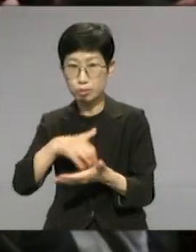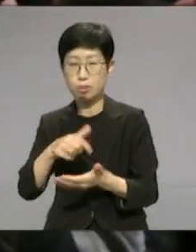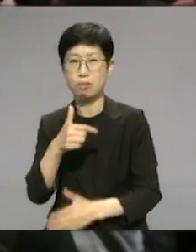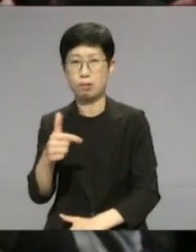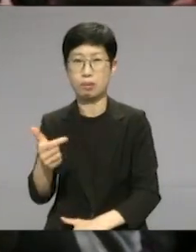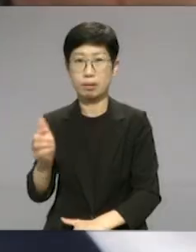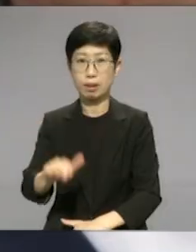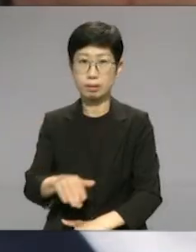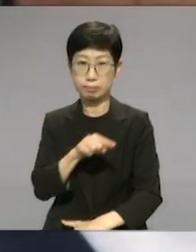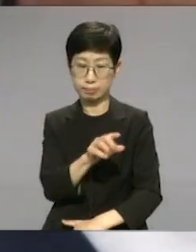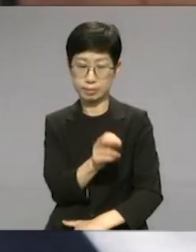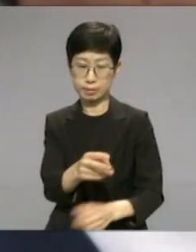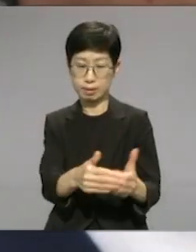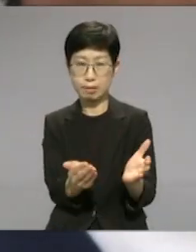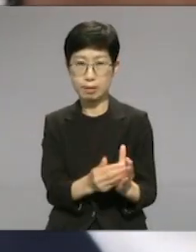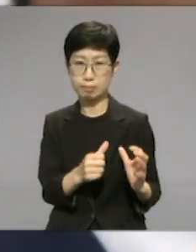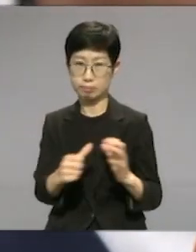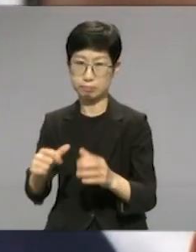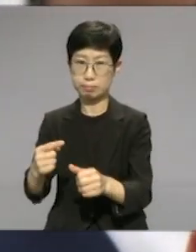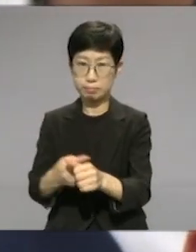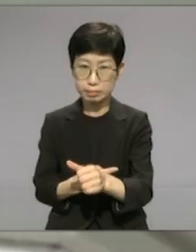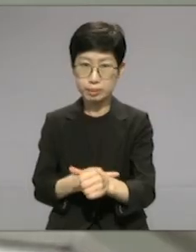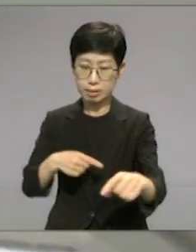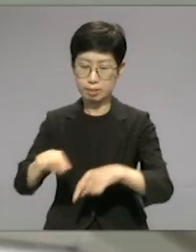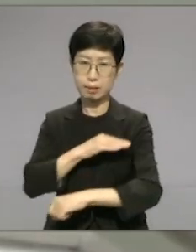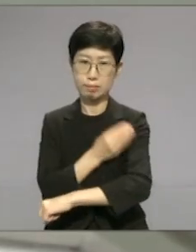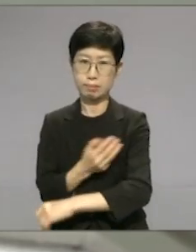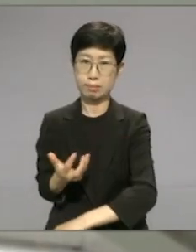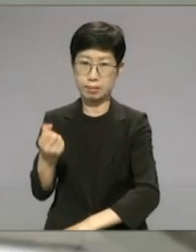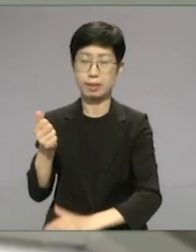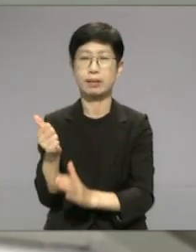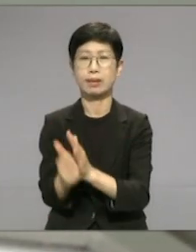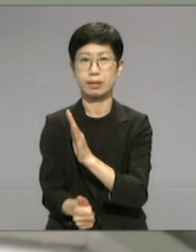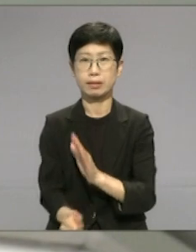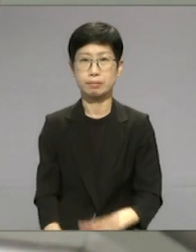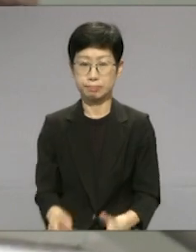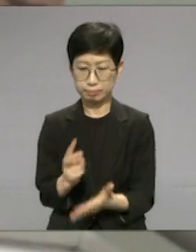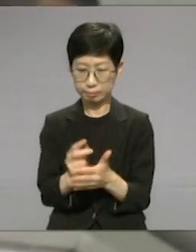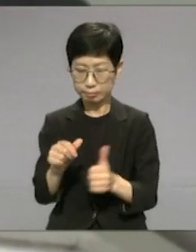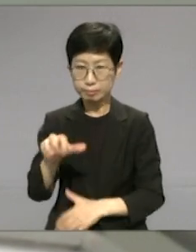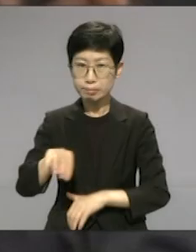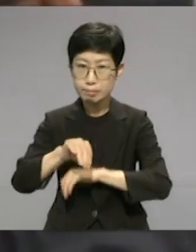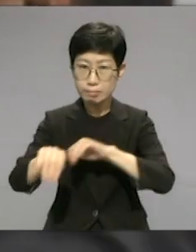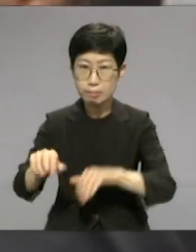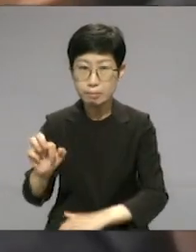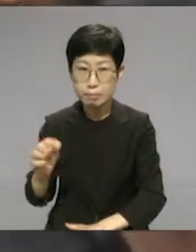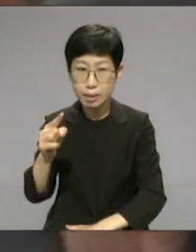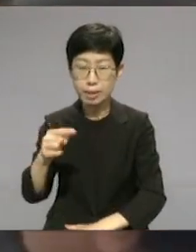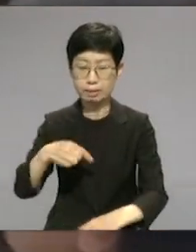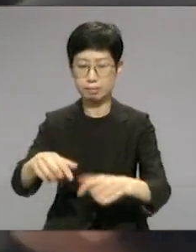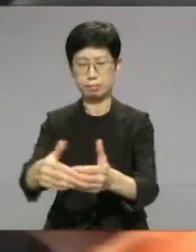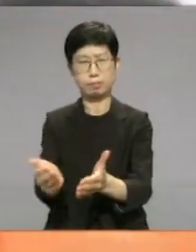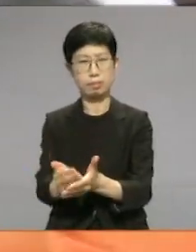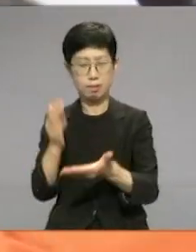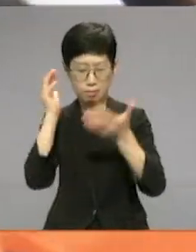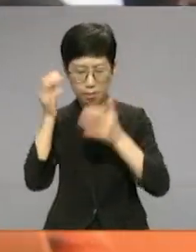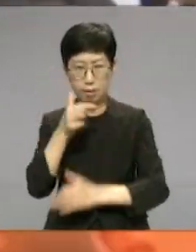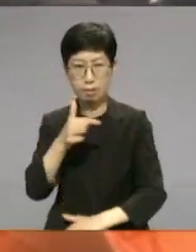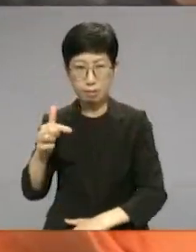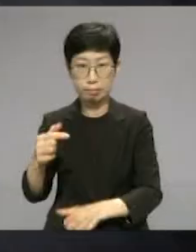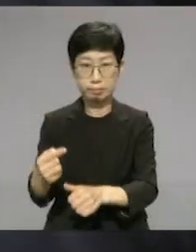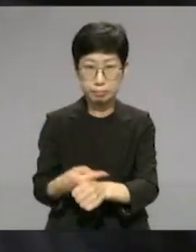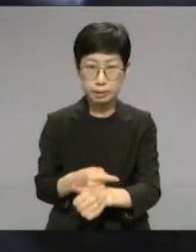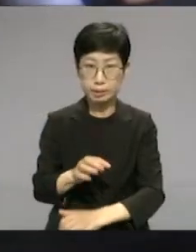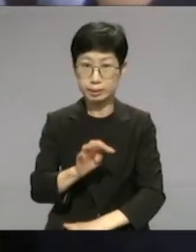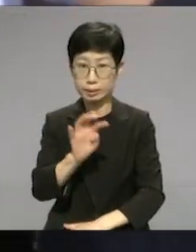견제로 집권을 하는 데는 실패했습니다. 헌재의 개입으로 태국 전국에 큰 파장이 일자 국제사회는